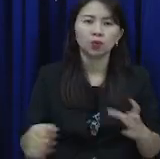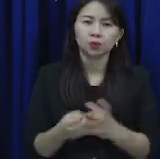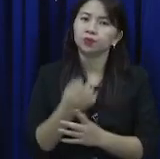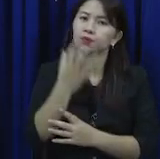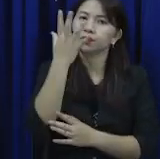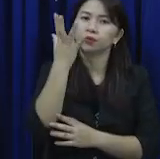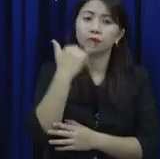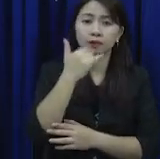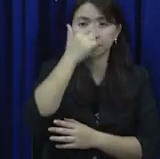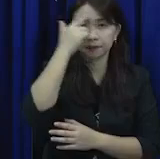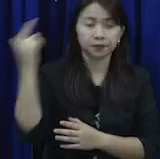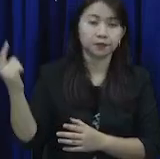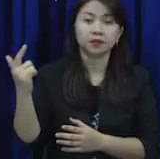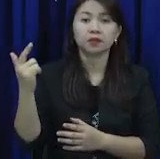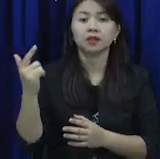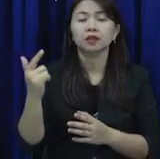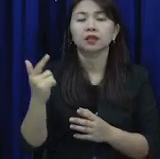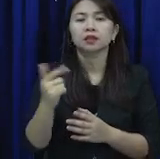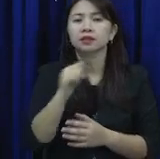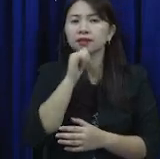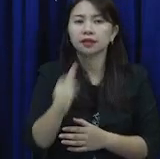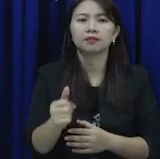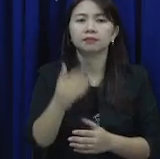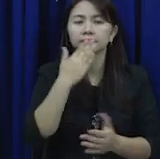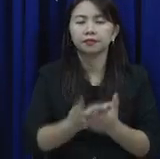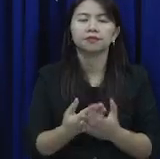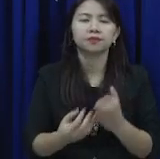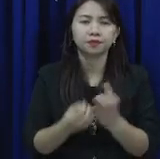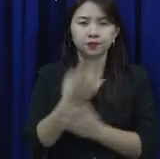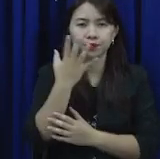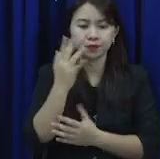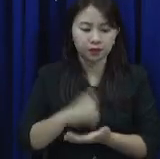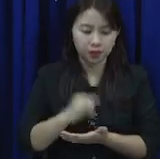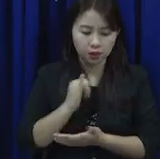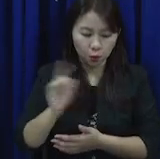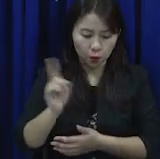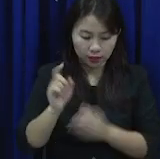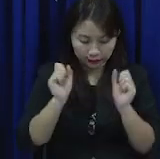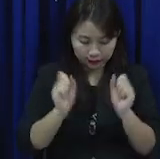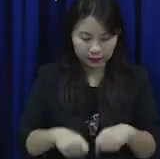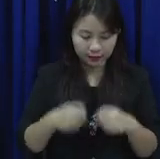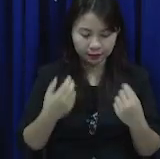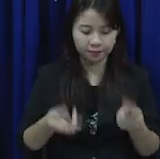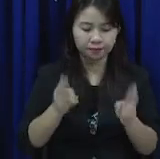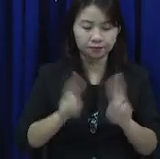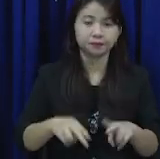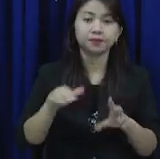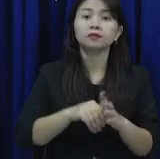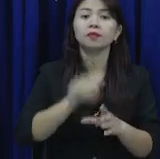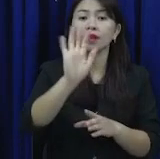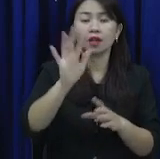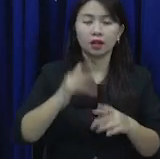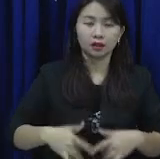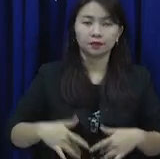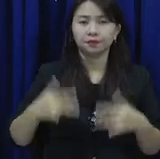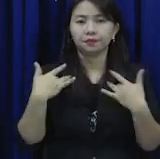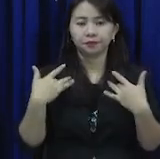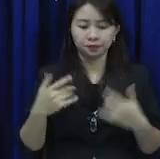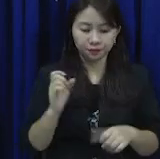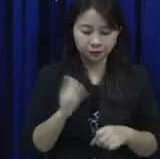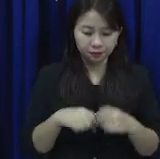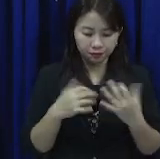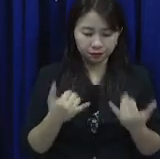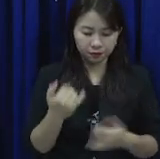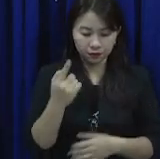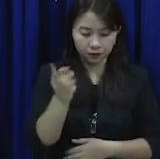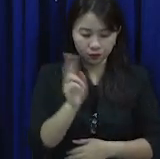Bakit na-choke siya e o ganyan tayo ganyan ang pwedeng mangyari sa inyong buhay Bilang isang kabataan Kaya nga youve